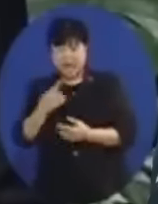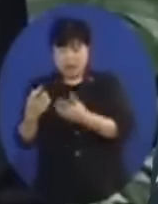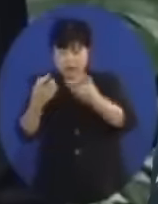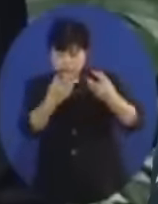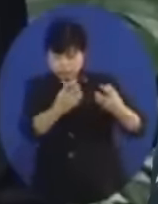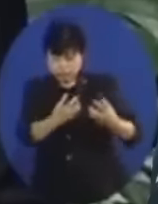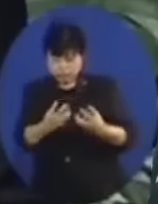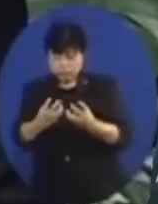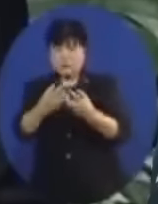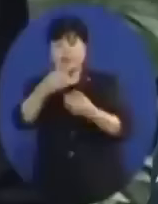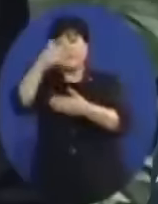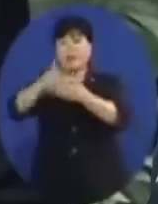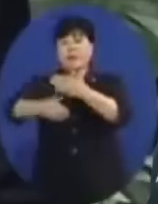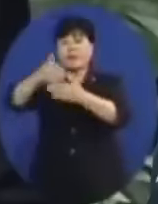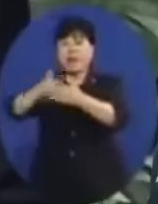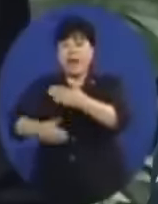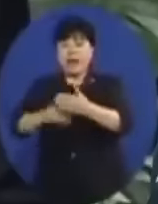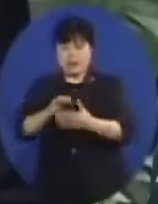쌀을